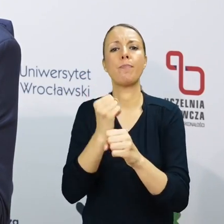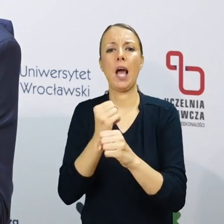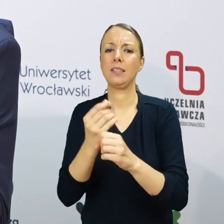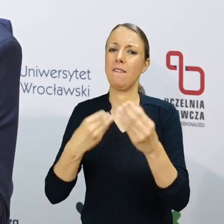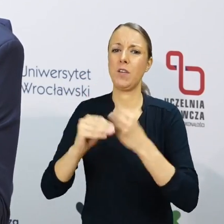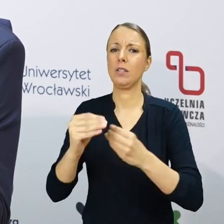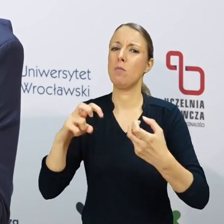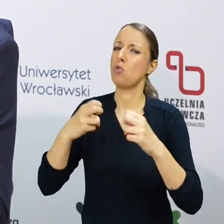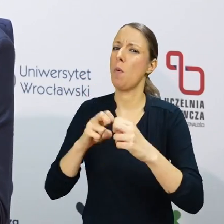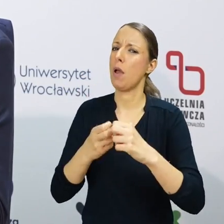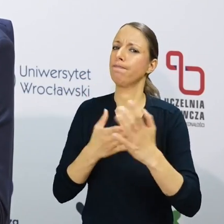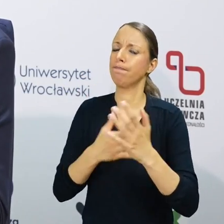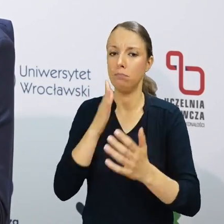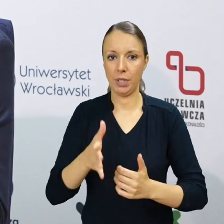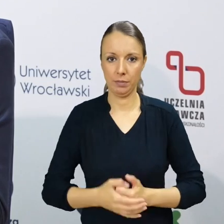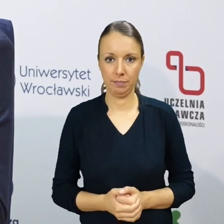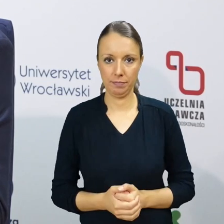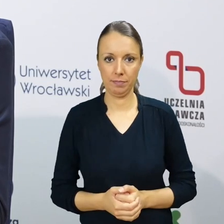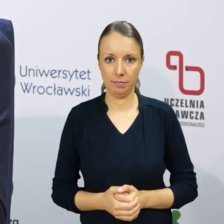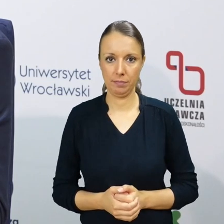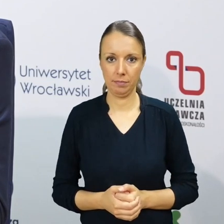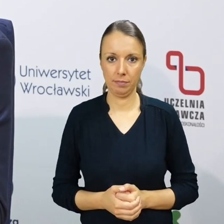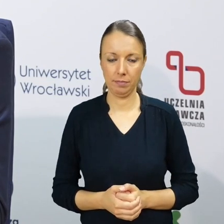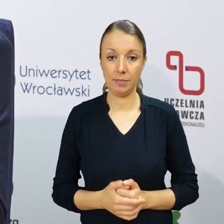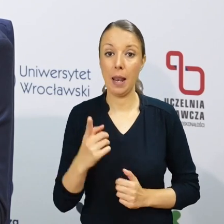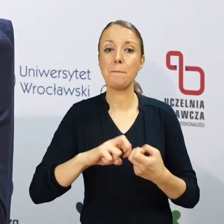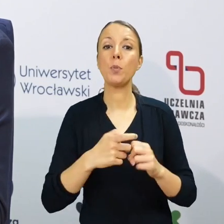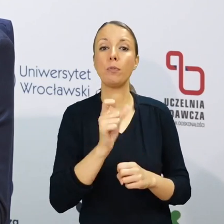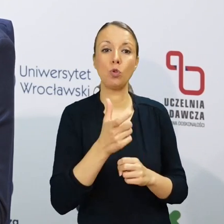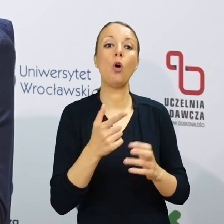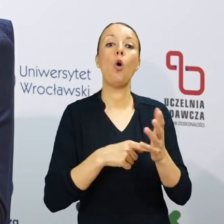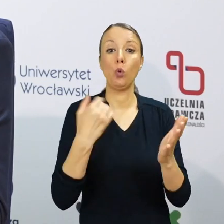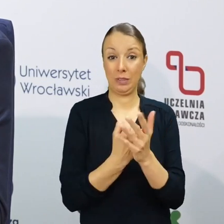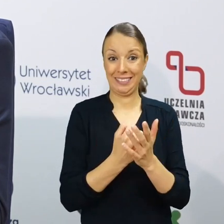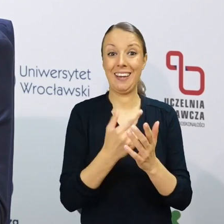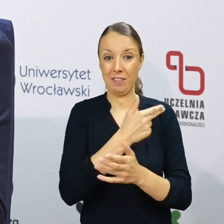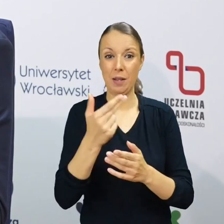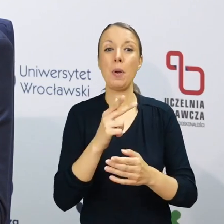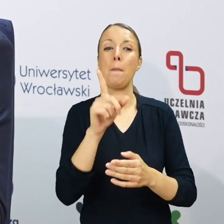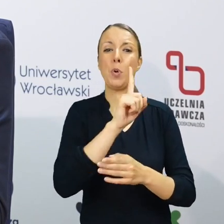I problem polega na tym, że ustawa o dostępie do informacji publicznej w taki